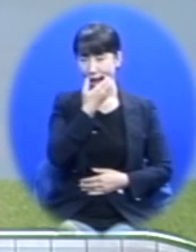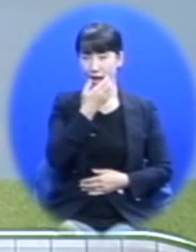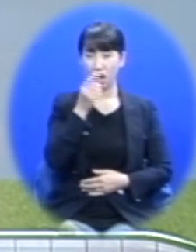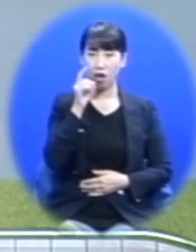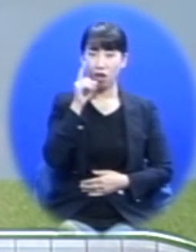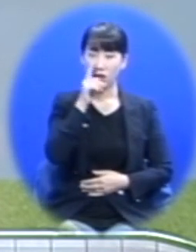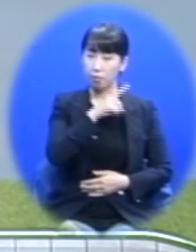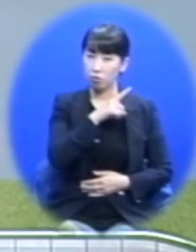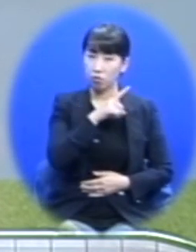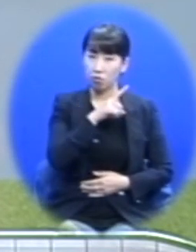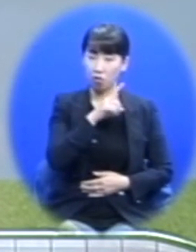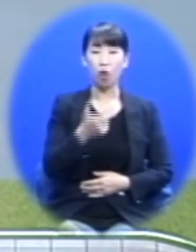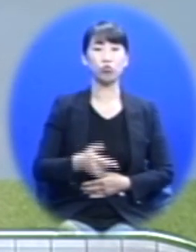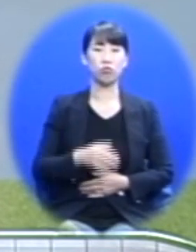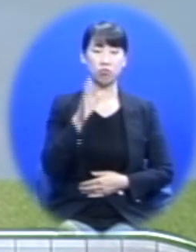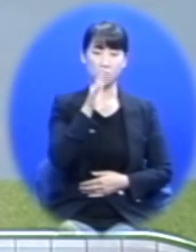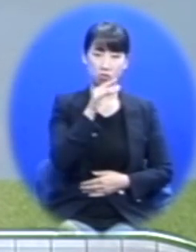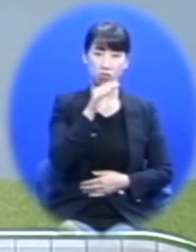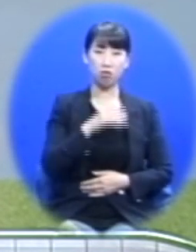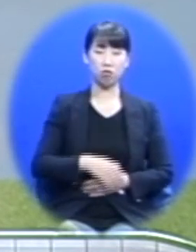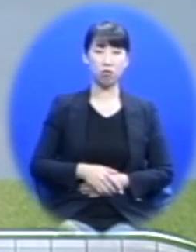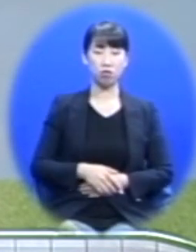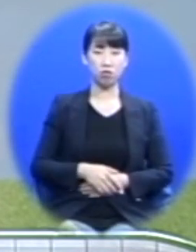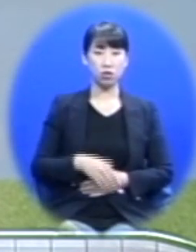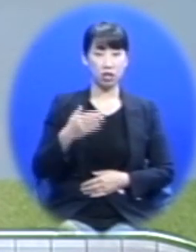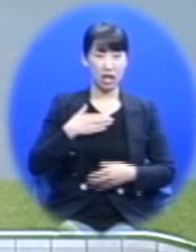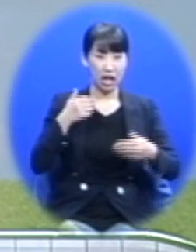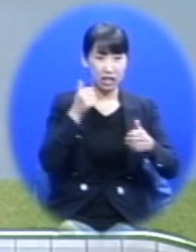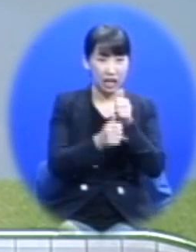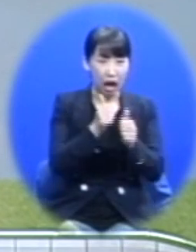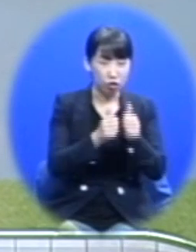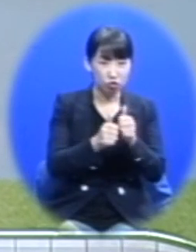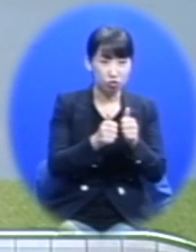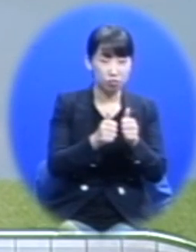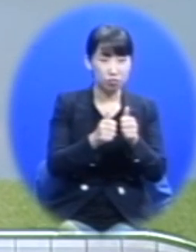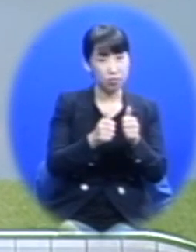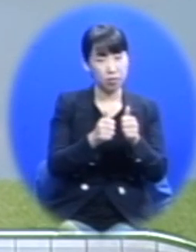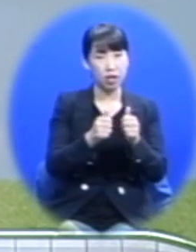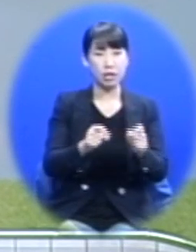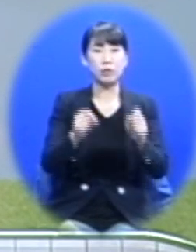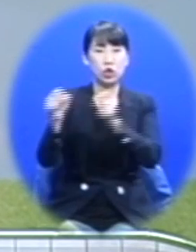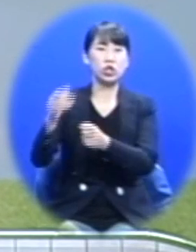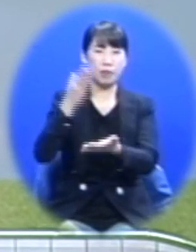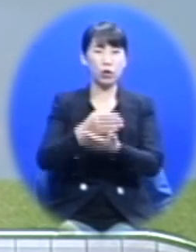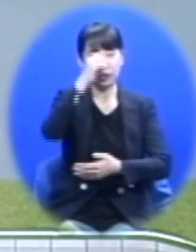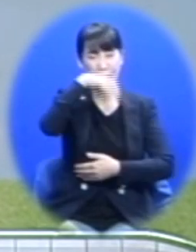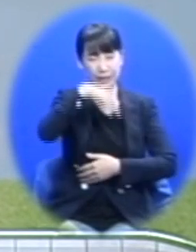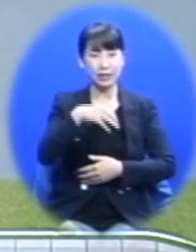것을 그리고 어차피 치루어야 될 시험이라며 미루지 말고 치르는 게 좋다는 값진 경험을 가르쳐